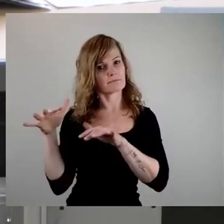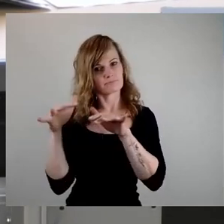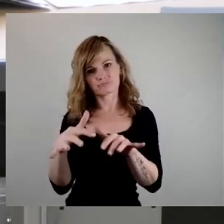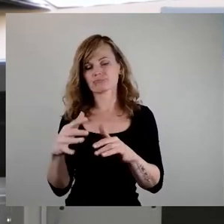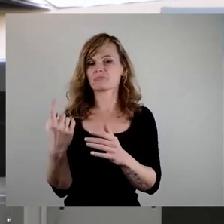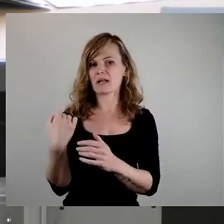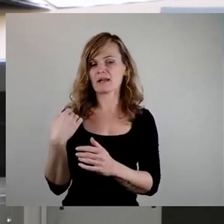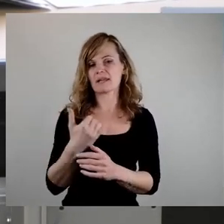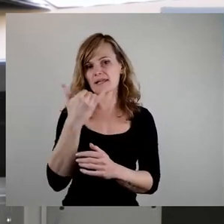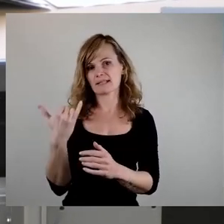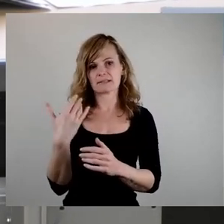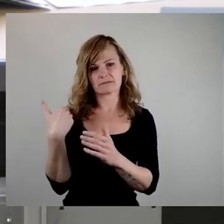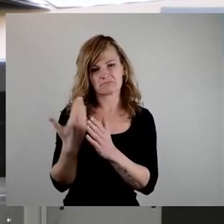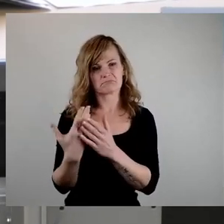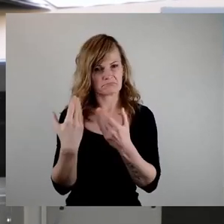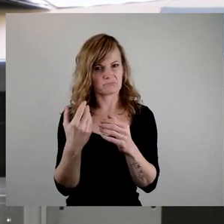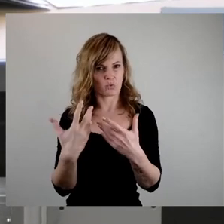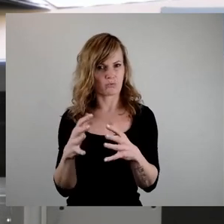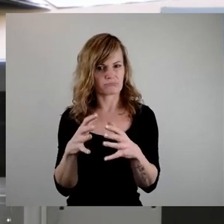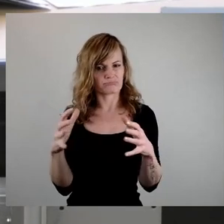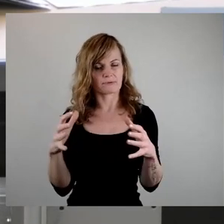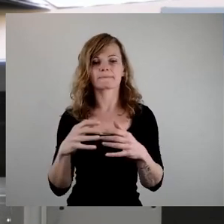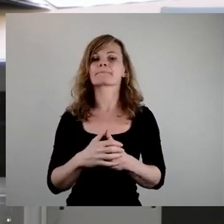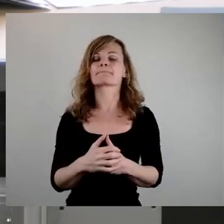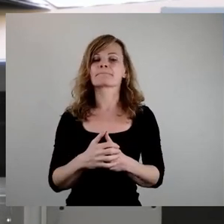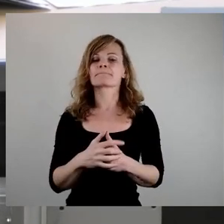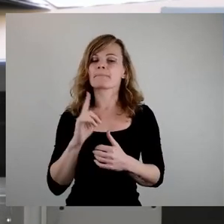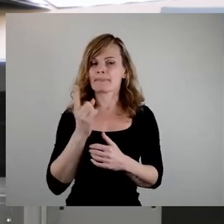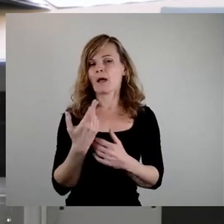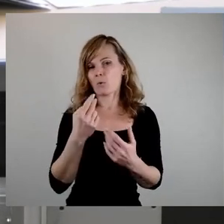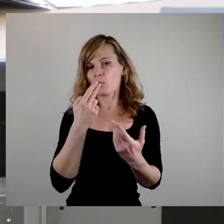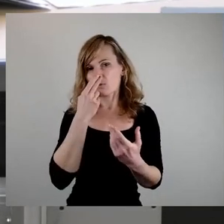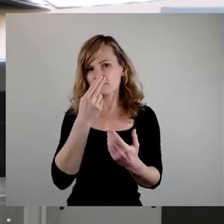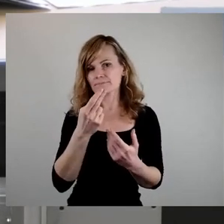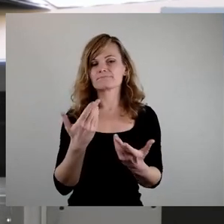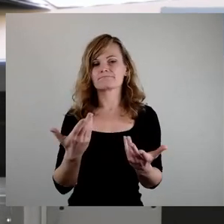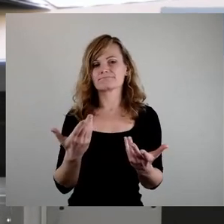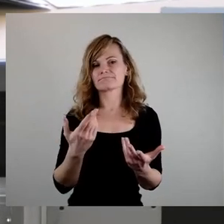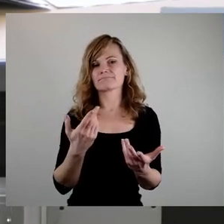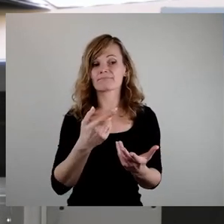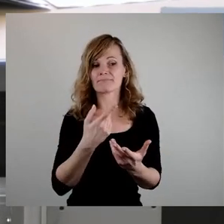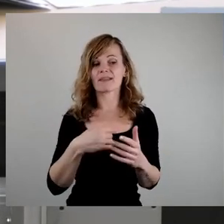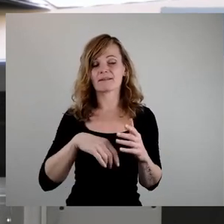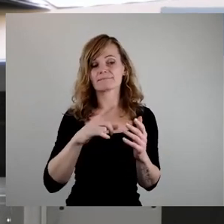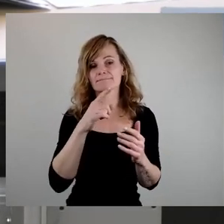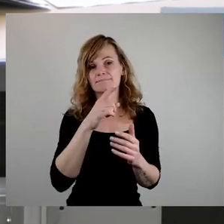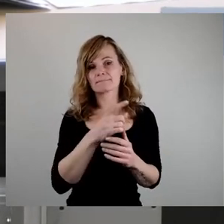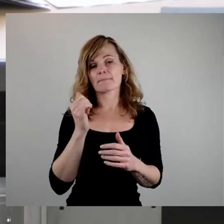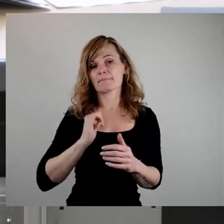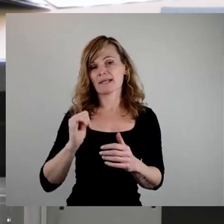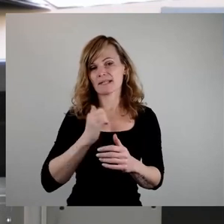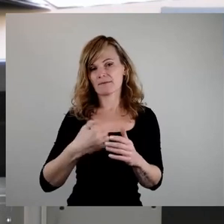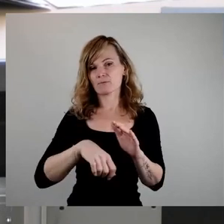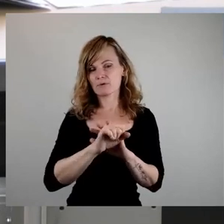Jahren auch erfahren. Und wir müssen allerdings auch feststellen, und das hat auch dieses Gespräch dann beim Mädchenfußballförderverein